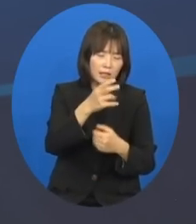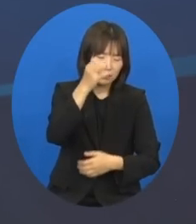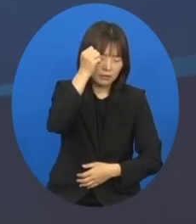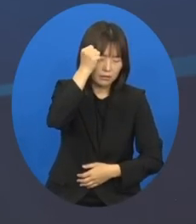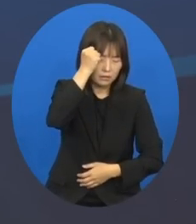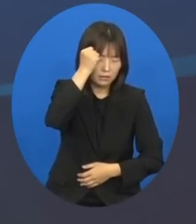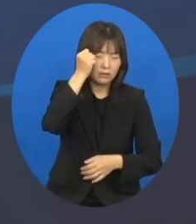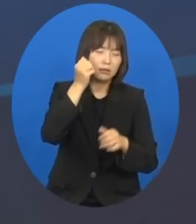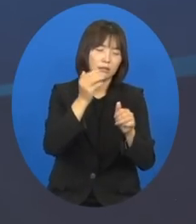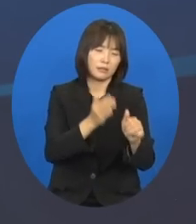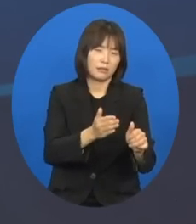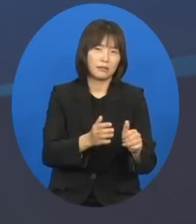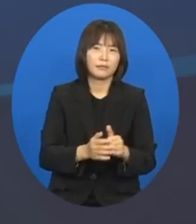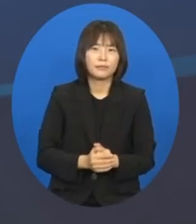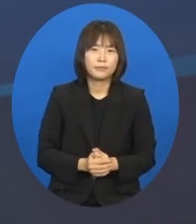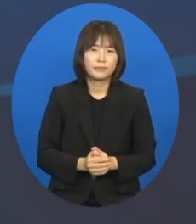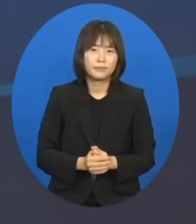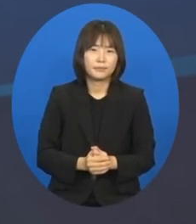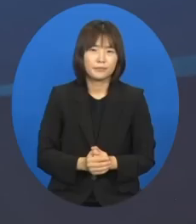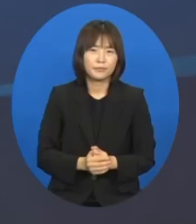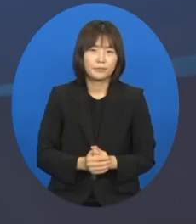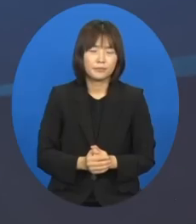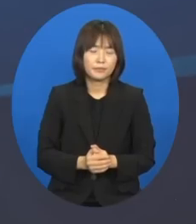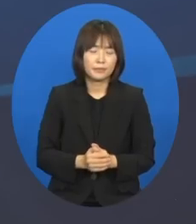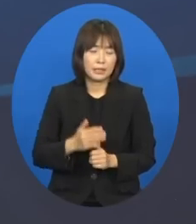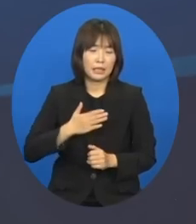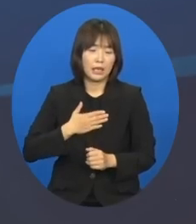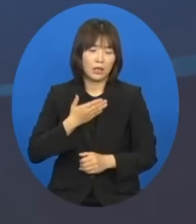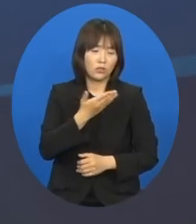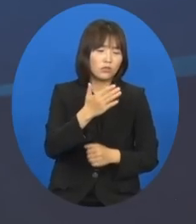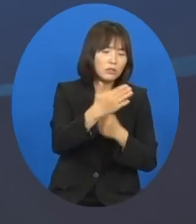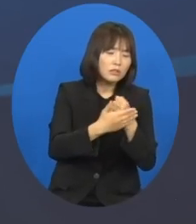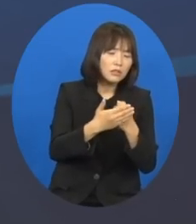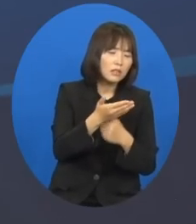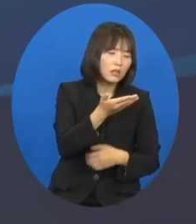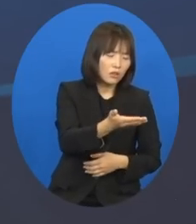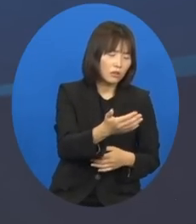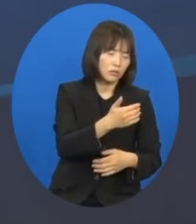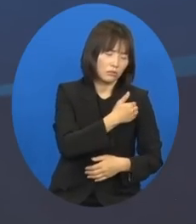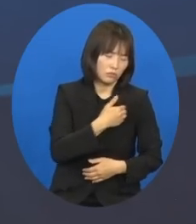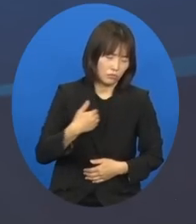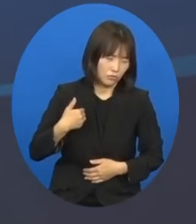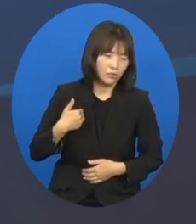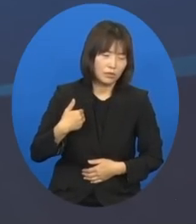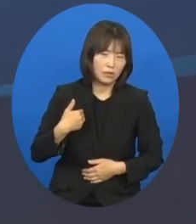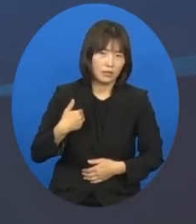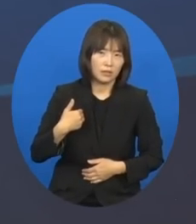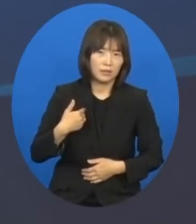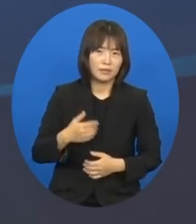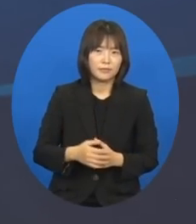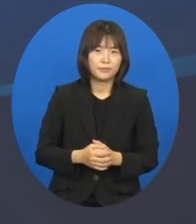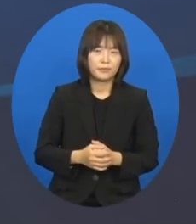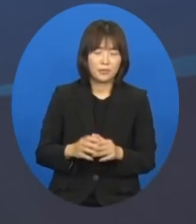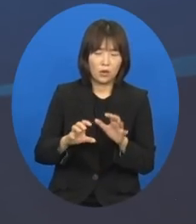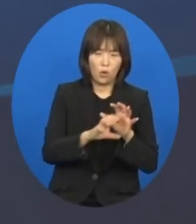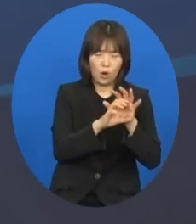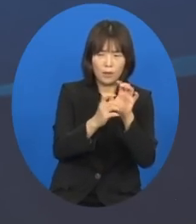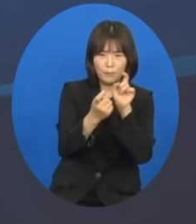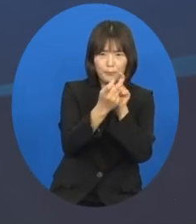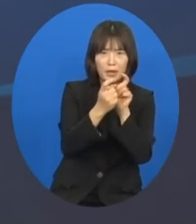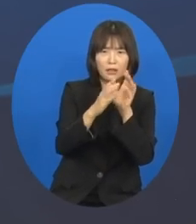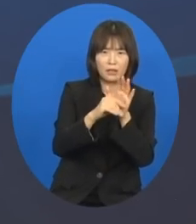것이다 내 은혜가 내게 족하지 않느냐 코로나 만났을 때 세상 끝날 것 같았는데